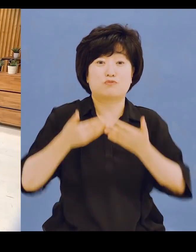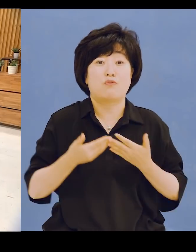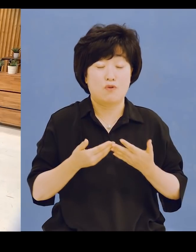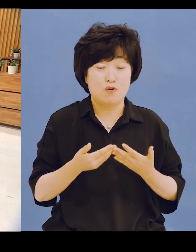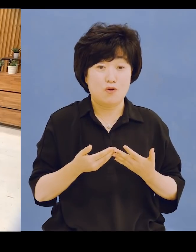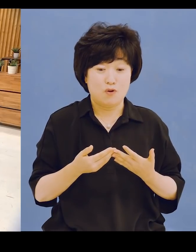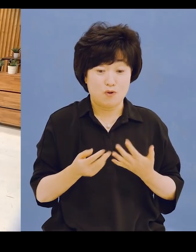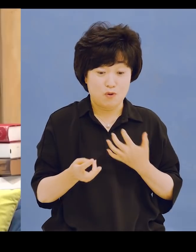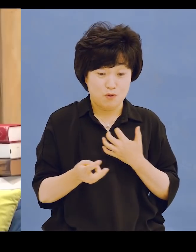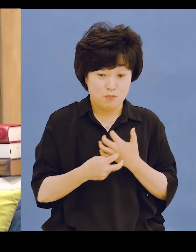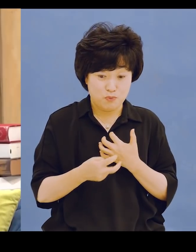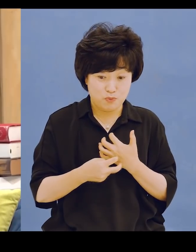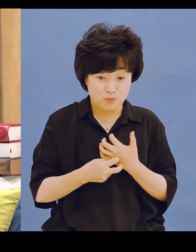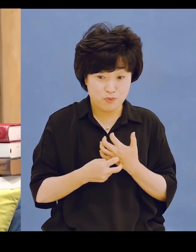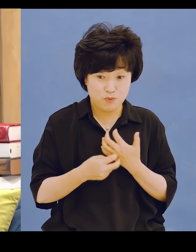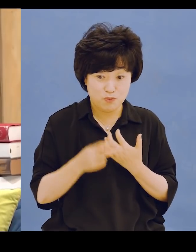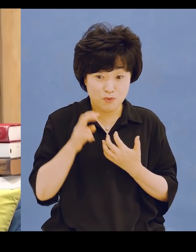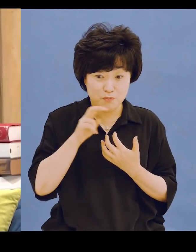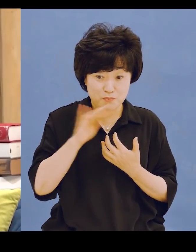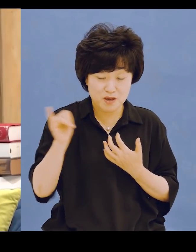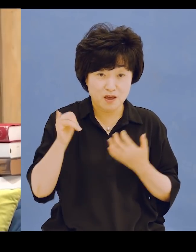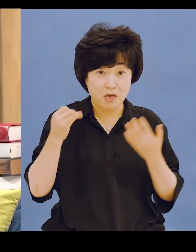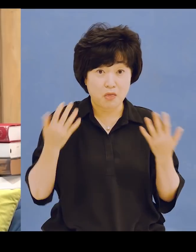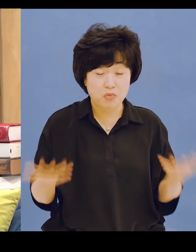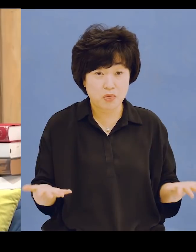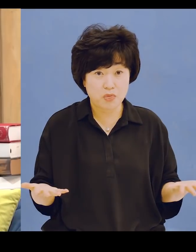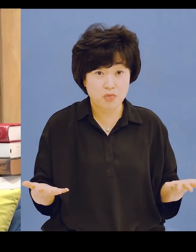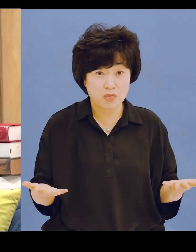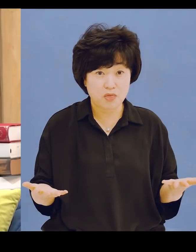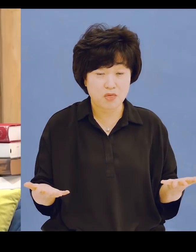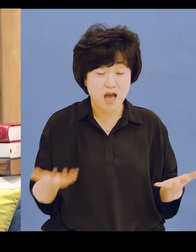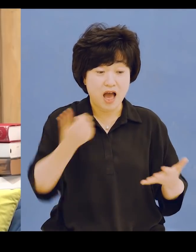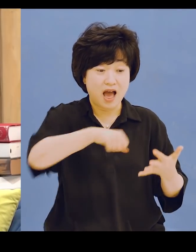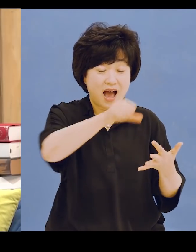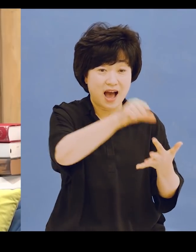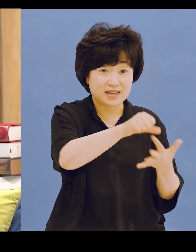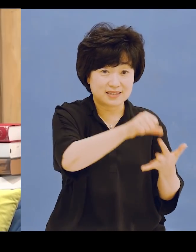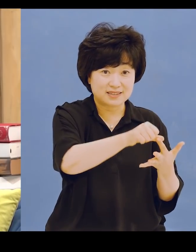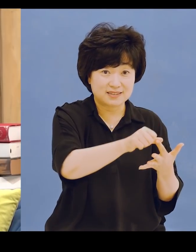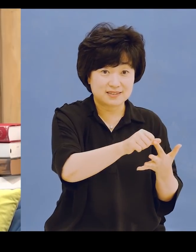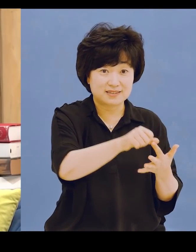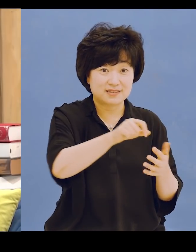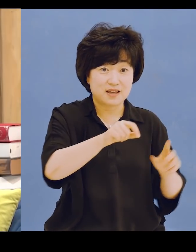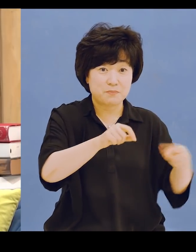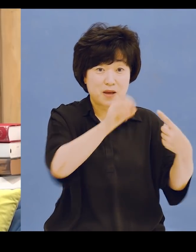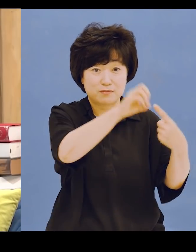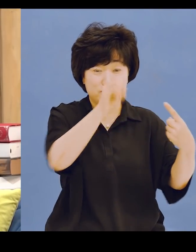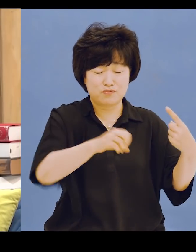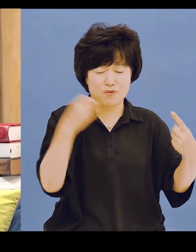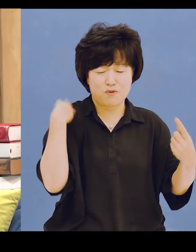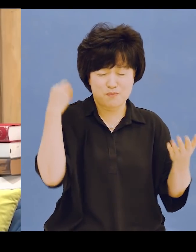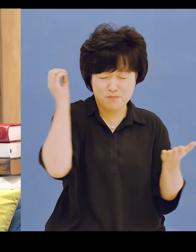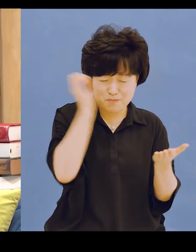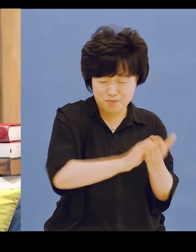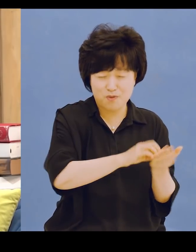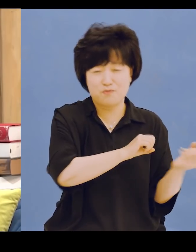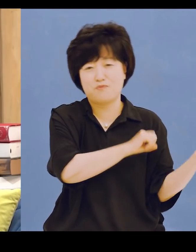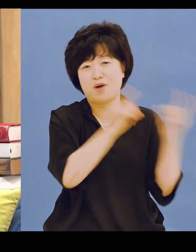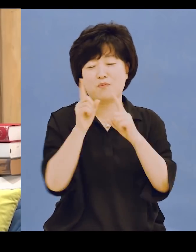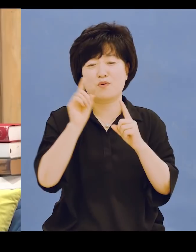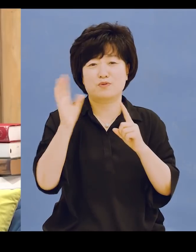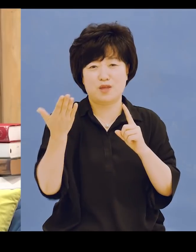물질도 하나도 안 드리고 네. 우리 아이는 이전으로 100% 그대로 돌아오고 네. 하나님은 우리